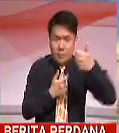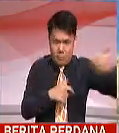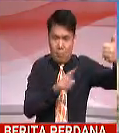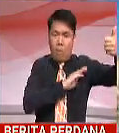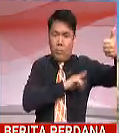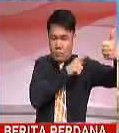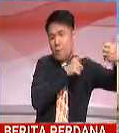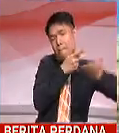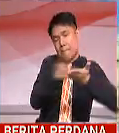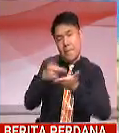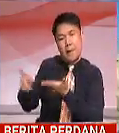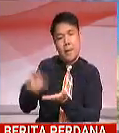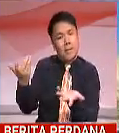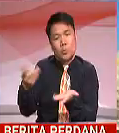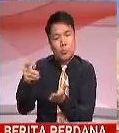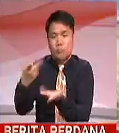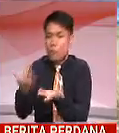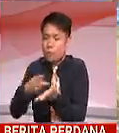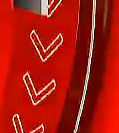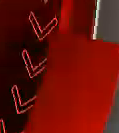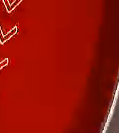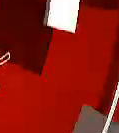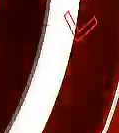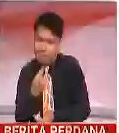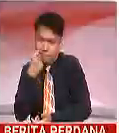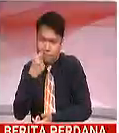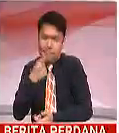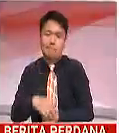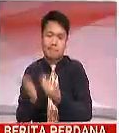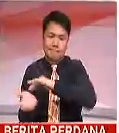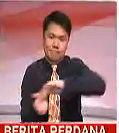majikan. Dalam operasi